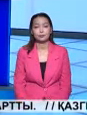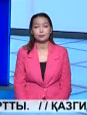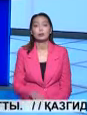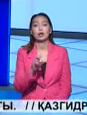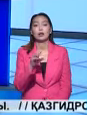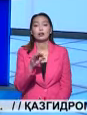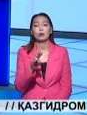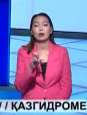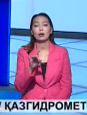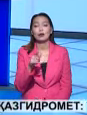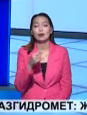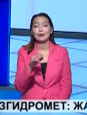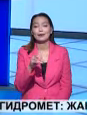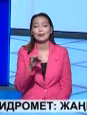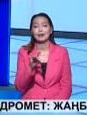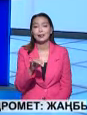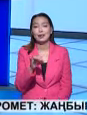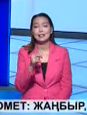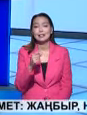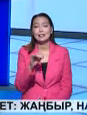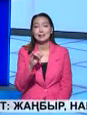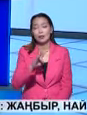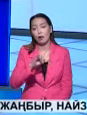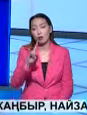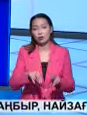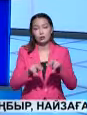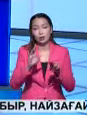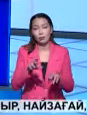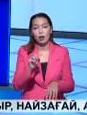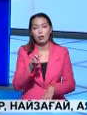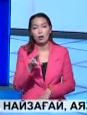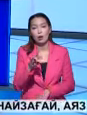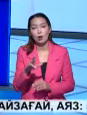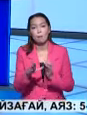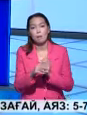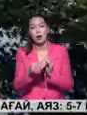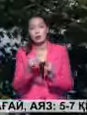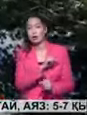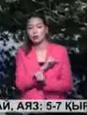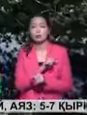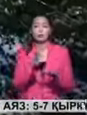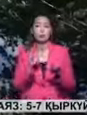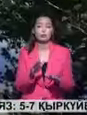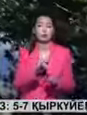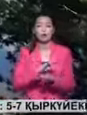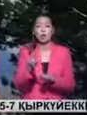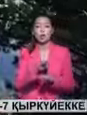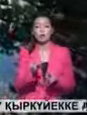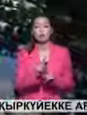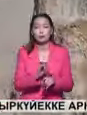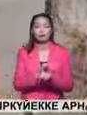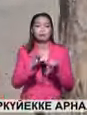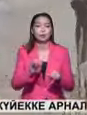Қатон, Қарағай, Кендірлі және Зайсанда әуежай салынады. Сондай-ақ Алакөл, Балқаш сынды демалыс орындарына қатынайтын әуе рейстері